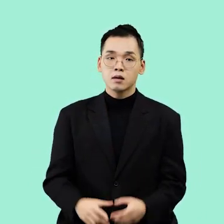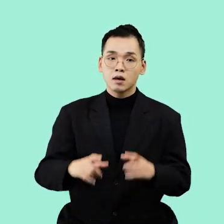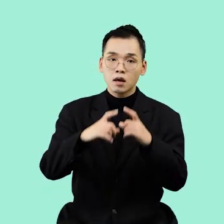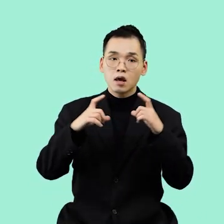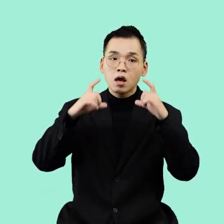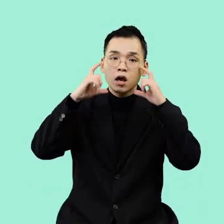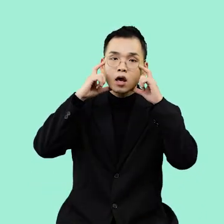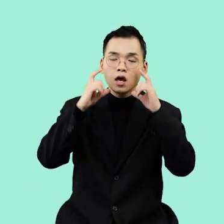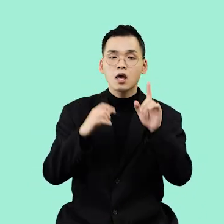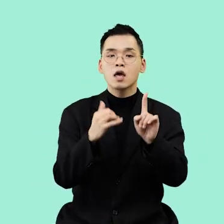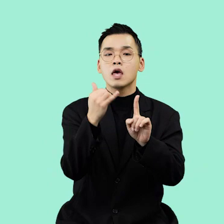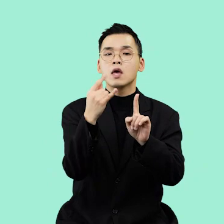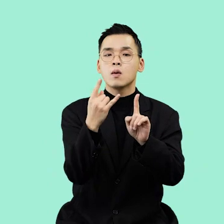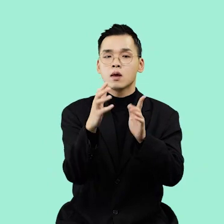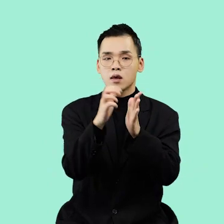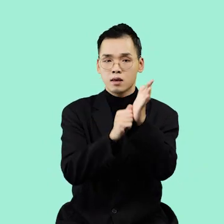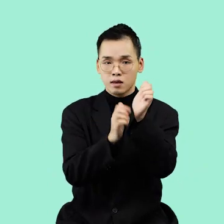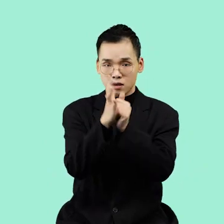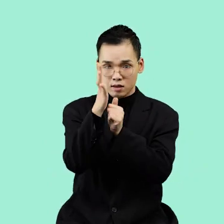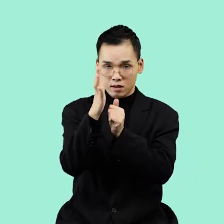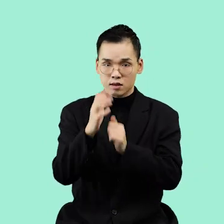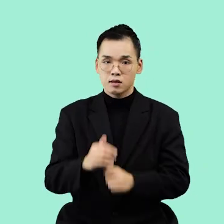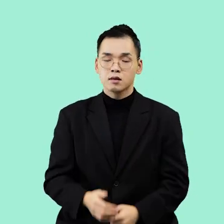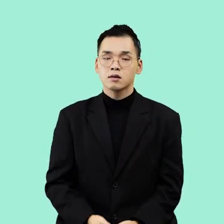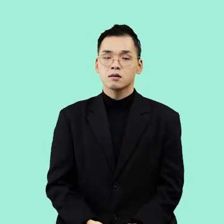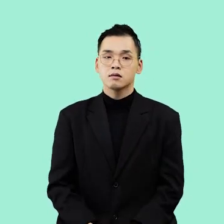마스크와 일회용 장갑을 착용합니다.